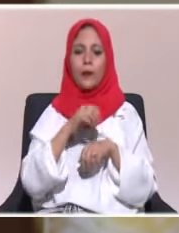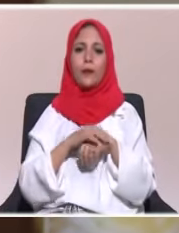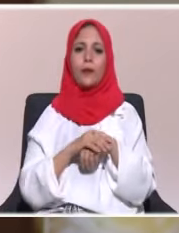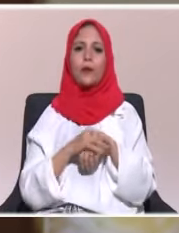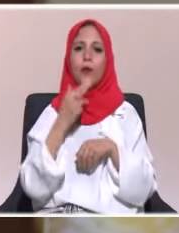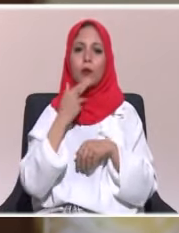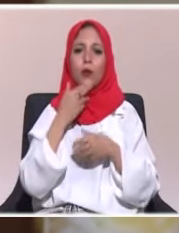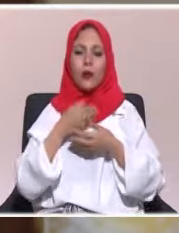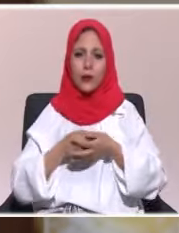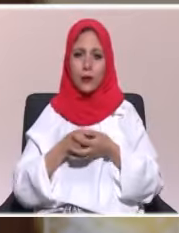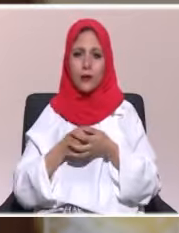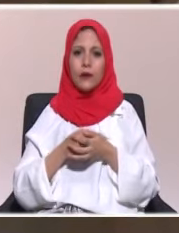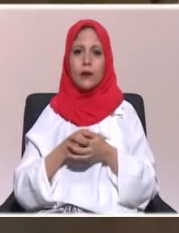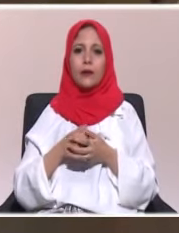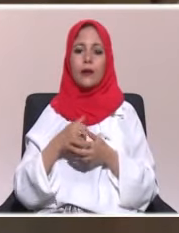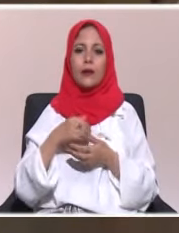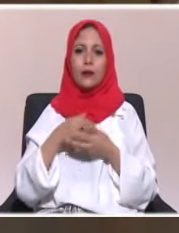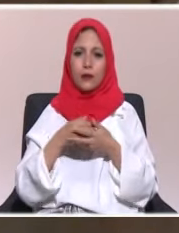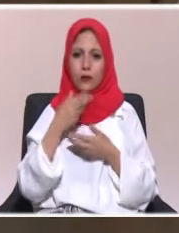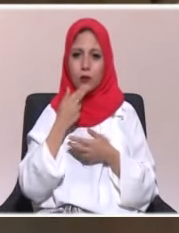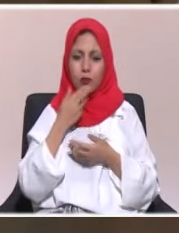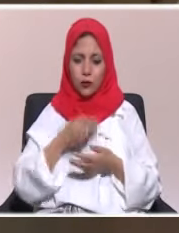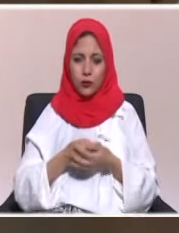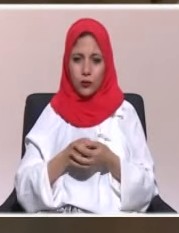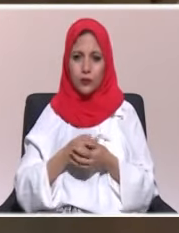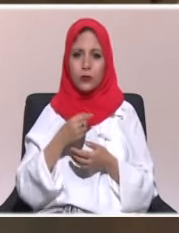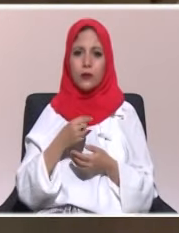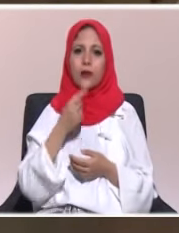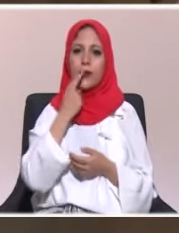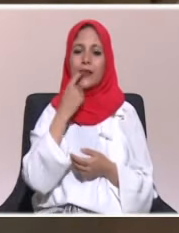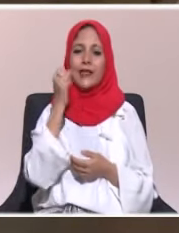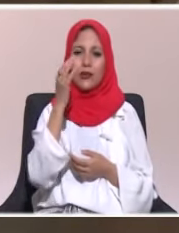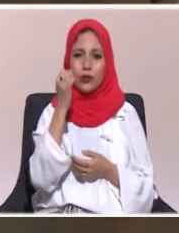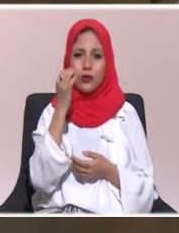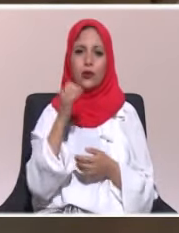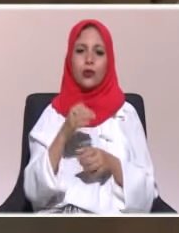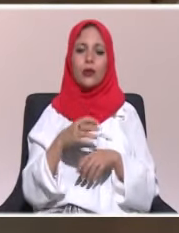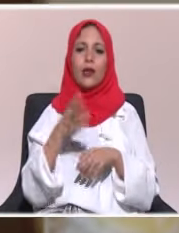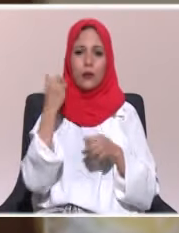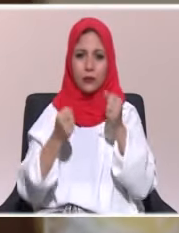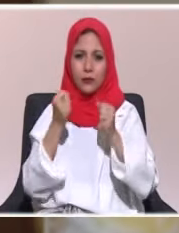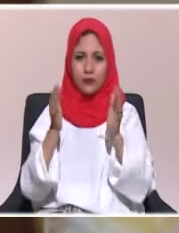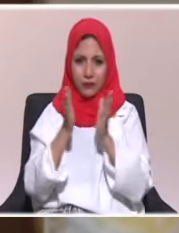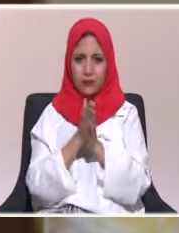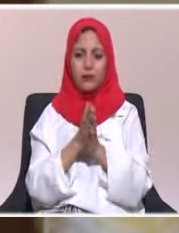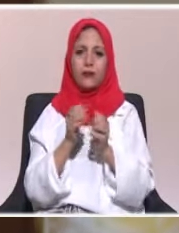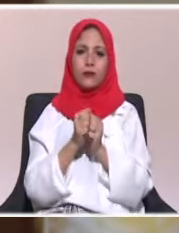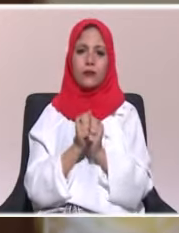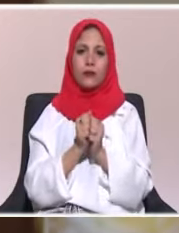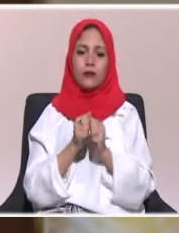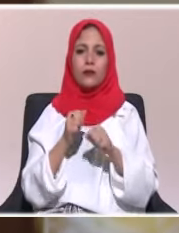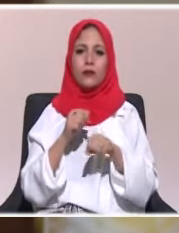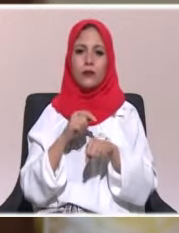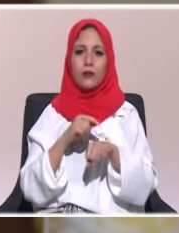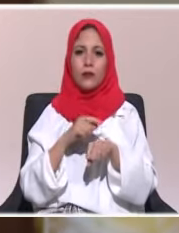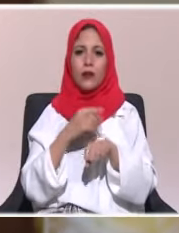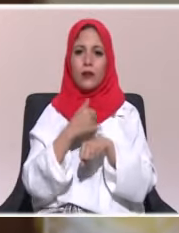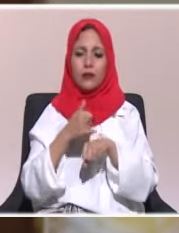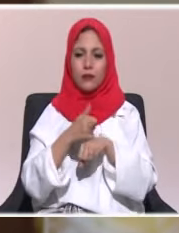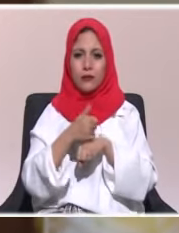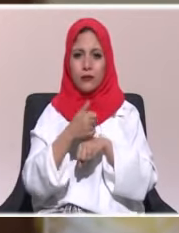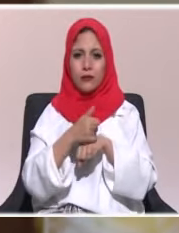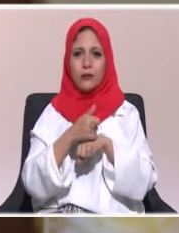الطفل أو والد الطفل علي خالد. الطفل علي خالد عمره 13 سنة، حصلت له حادثة لما كان عمره 10 سنوات أدت إلى تهتك